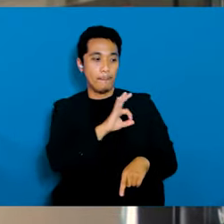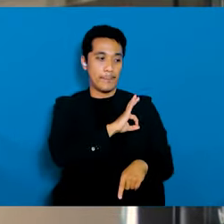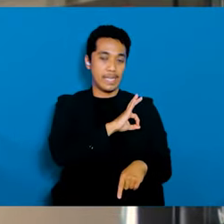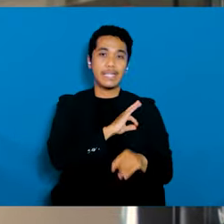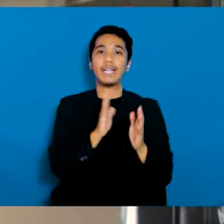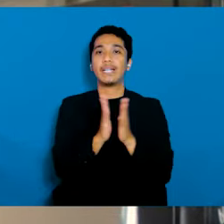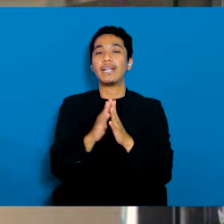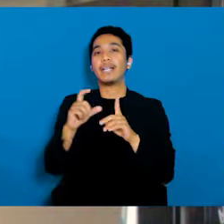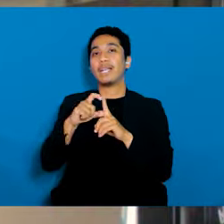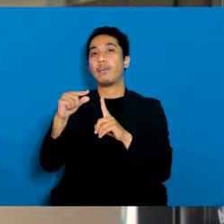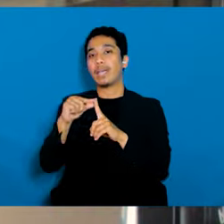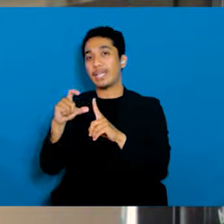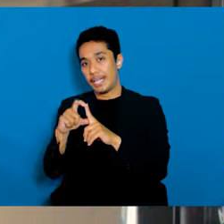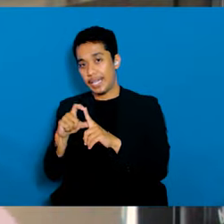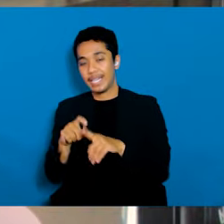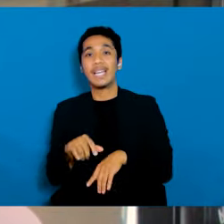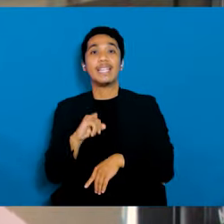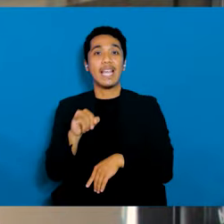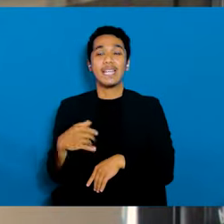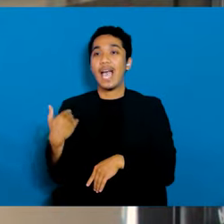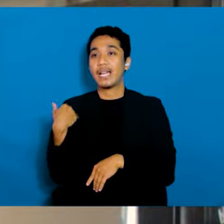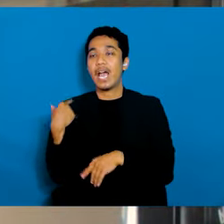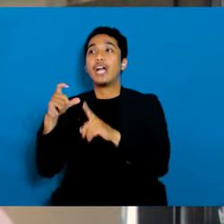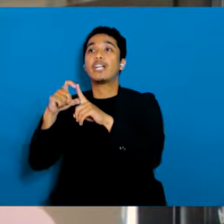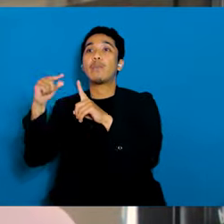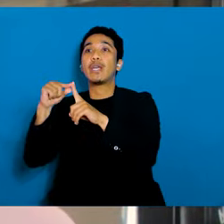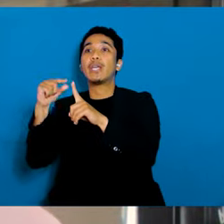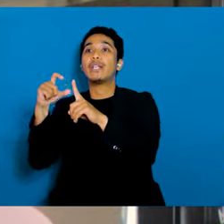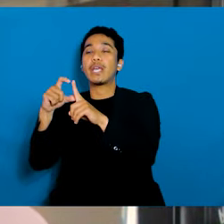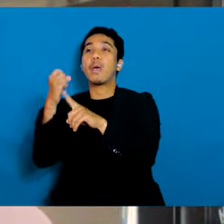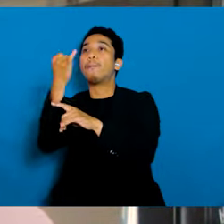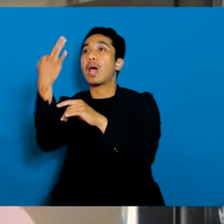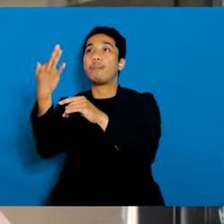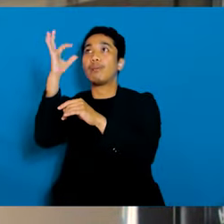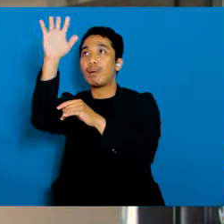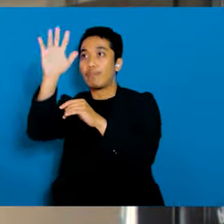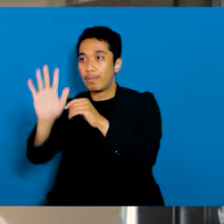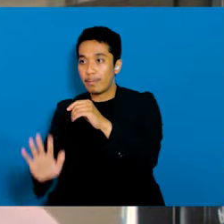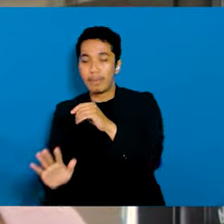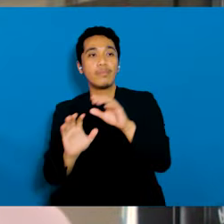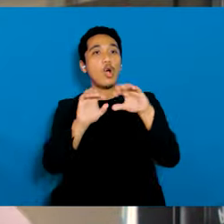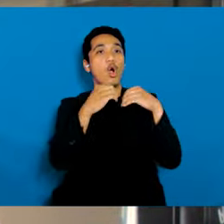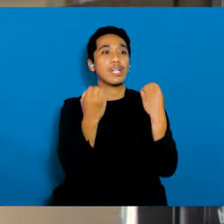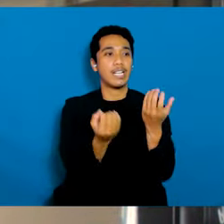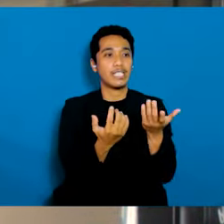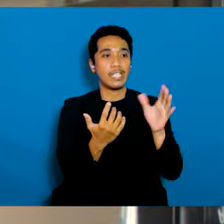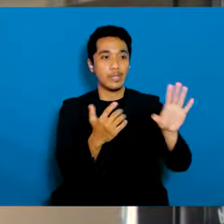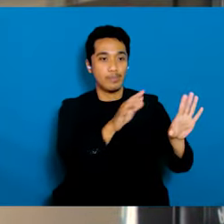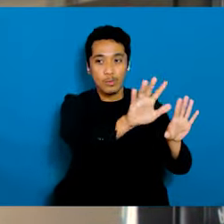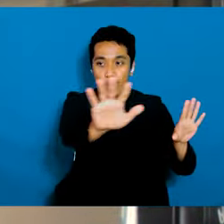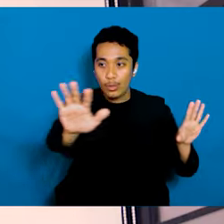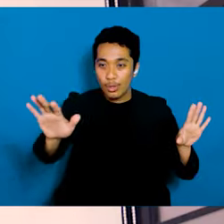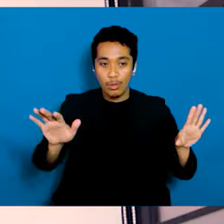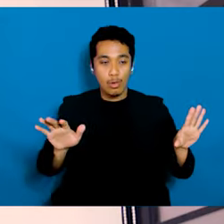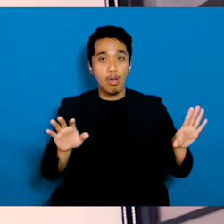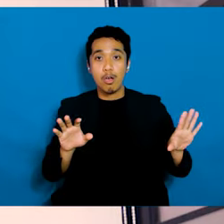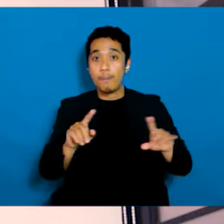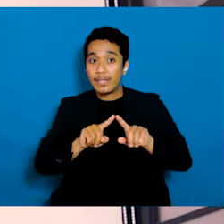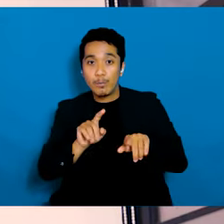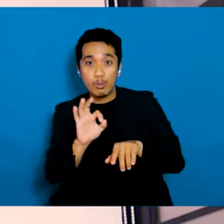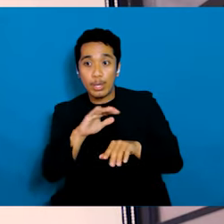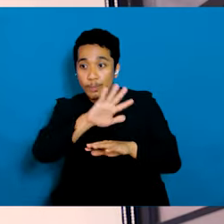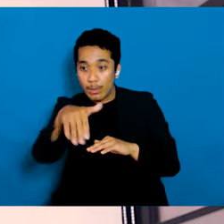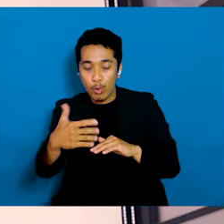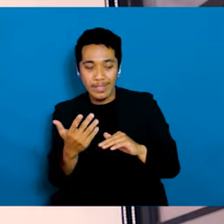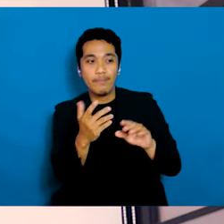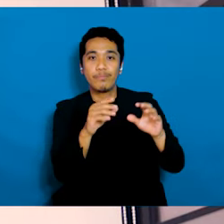adalah yang presiden sama yang DPD. Nanti DPD-nya itu ada sekian dan sebagainya, itu sebetulnya di masing-masing organisasi sebagian